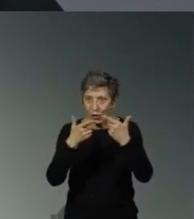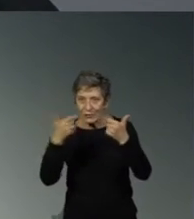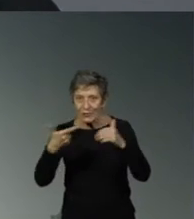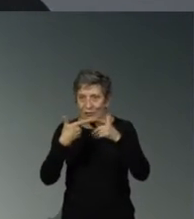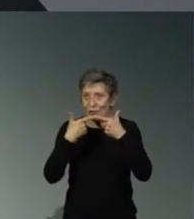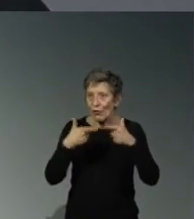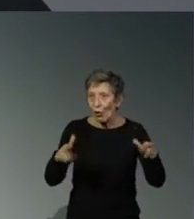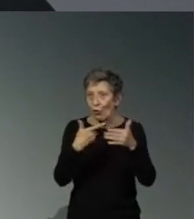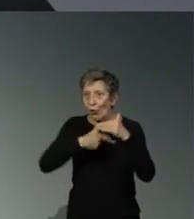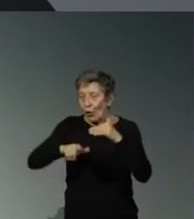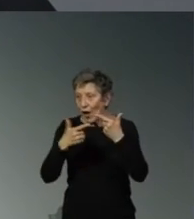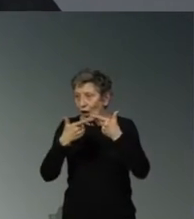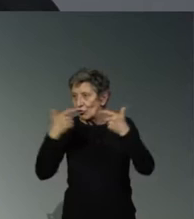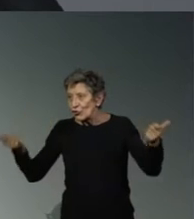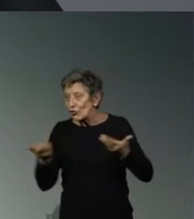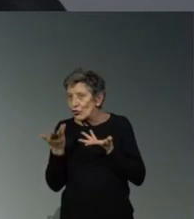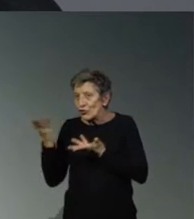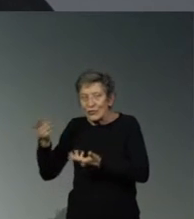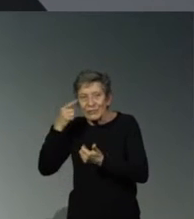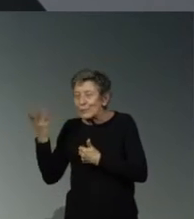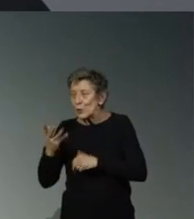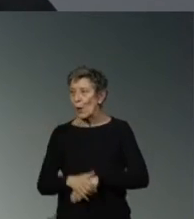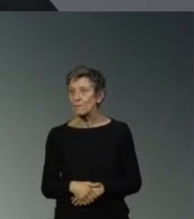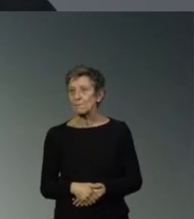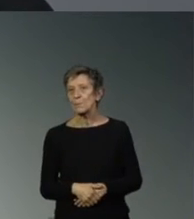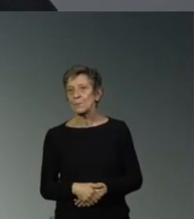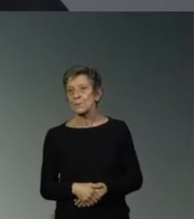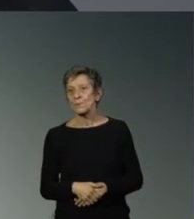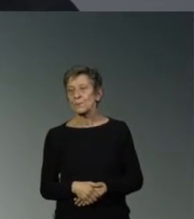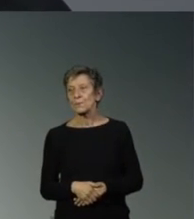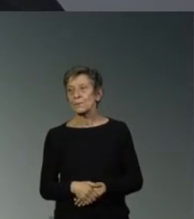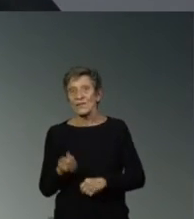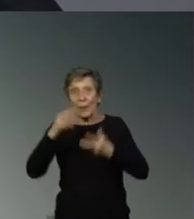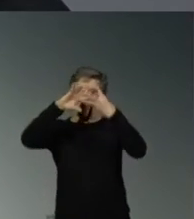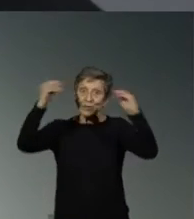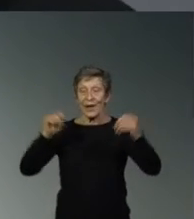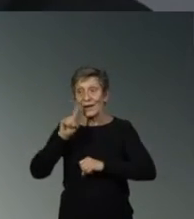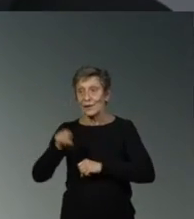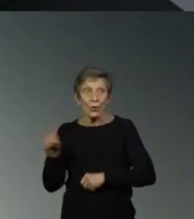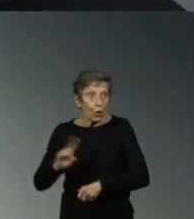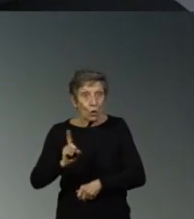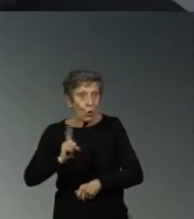ces langages et de ces univers artificiels. Pardon, c'est un peu abstrait comme question. Non, c'est pas